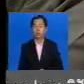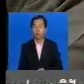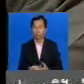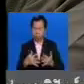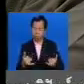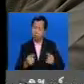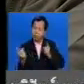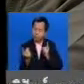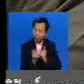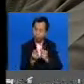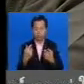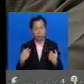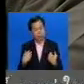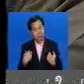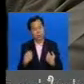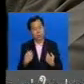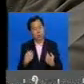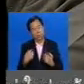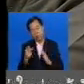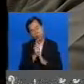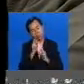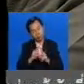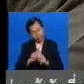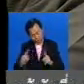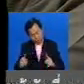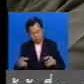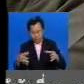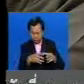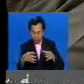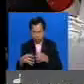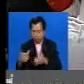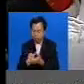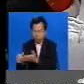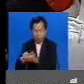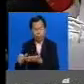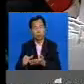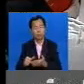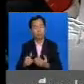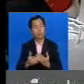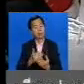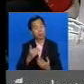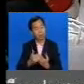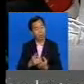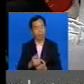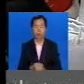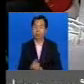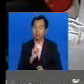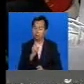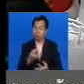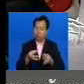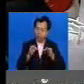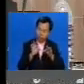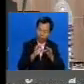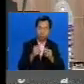ว่ามีการสร้างกติกาโดยคนบางกลุ่มให้ยุบพรรคการเมืองได้อย่างง่ายดายทั้งที่เป็นกลไกสำคัญของระบอบประชาธิปไต